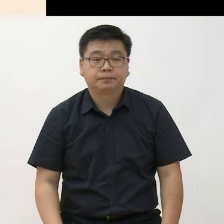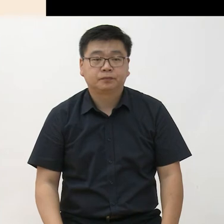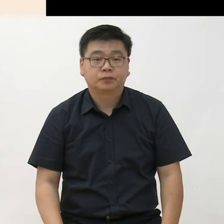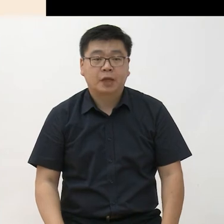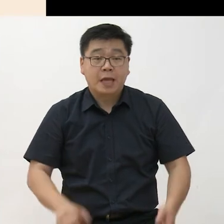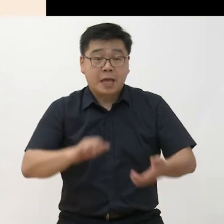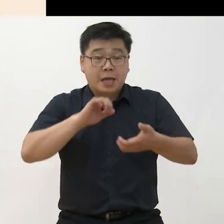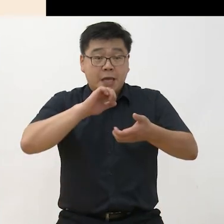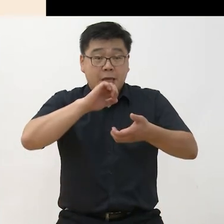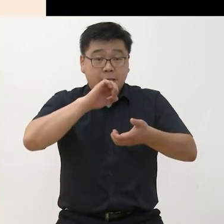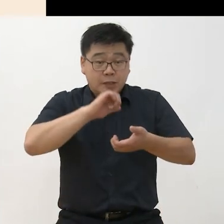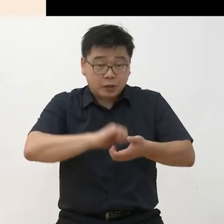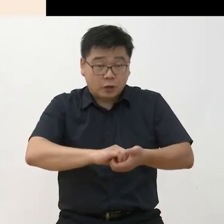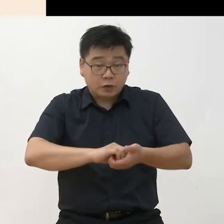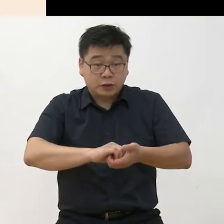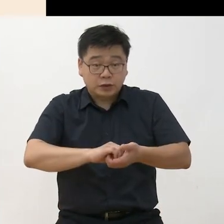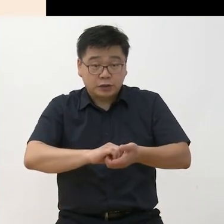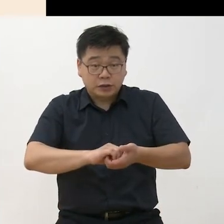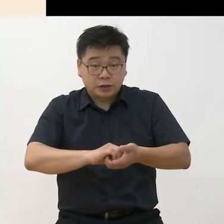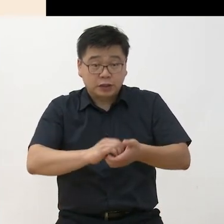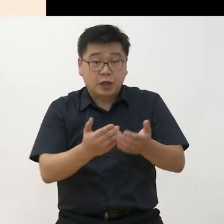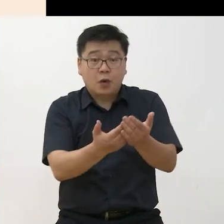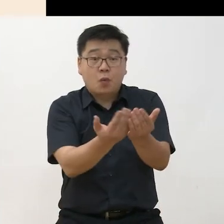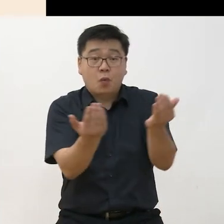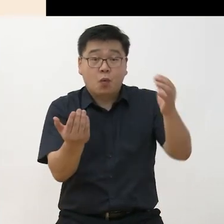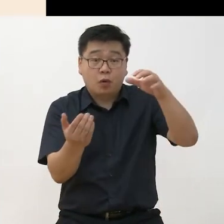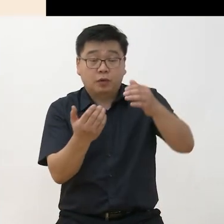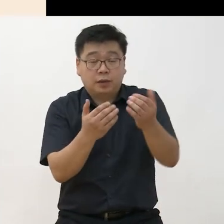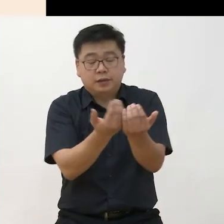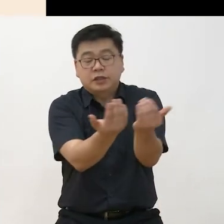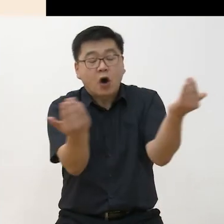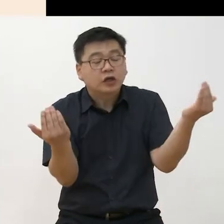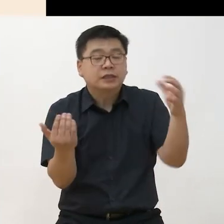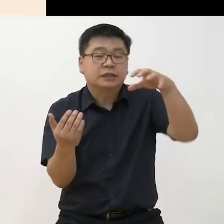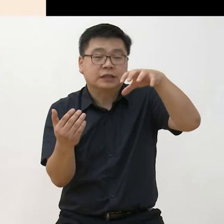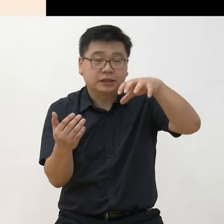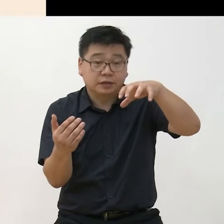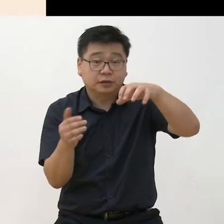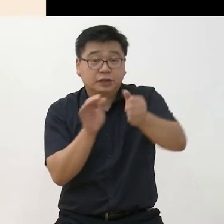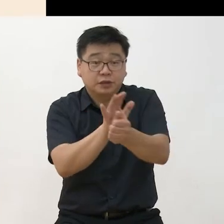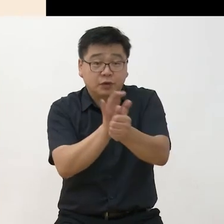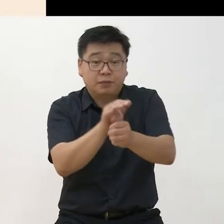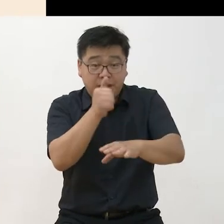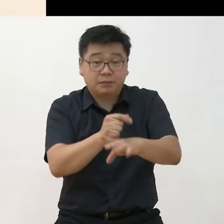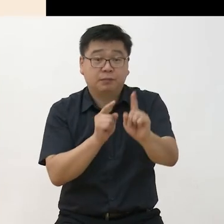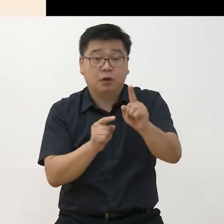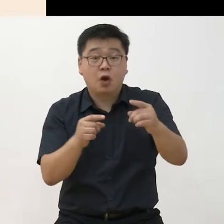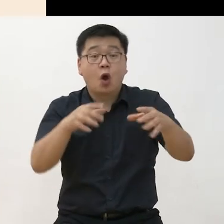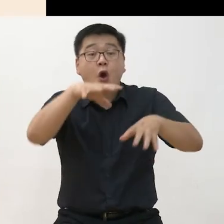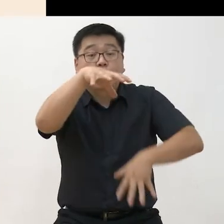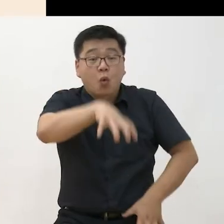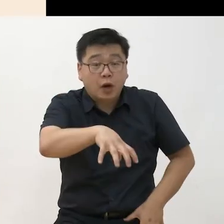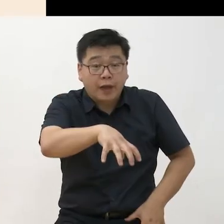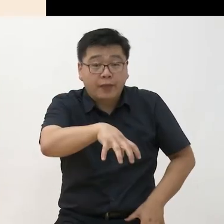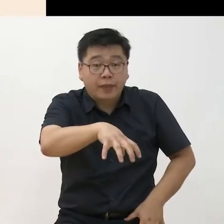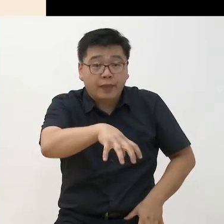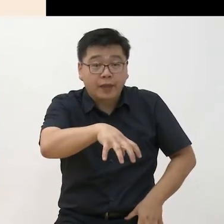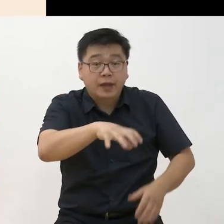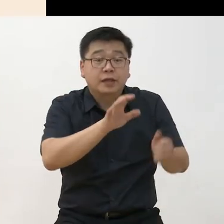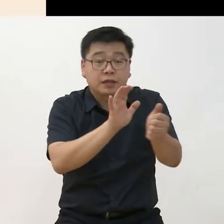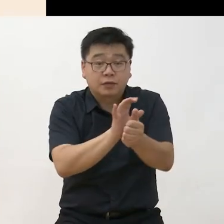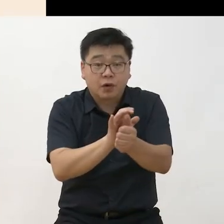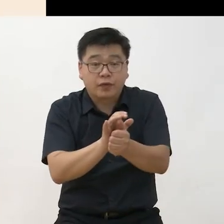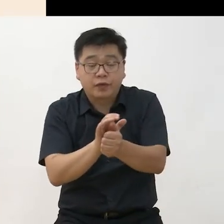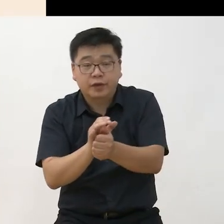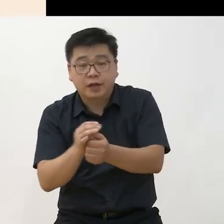정시 공모의 마지막 사업이 이제 공간 지원 사업이 되겠습니다. 비영리 전시 공간 지원부터 설명을 드리도록 하겠습니다.